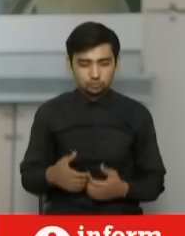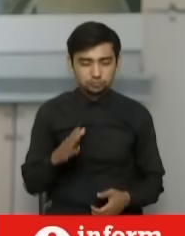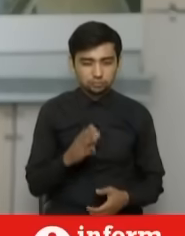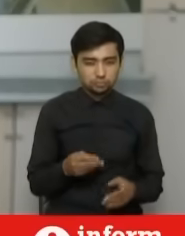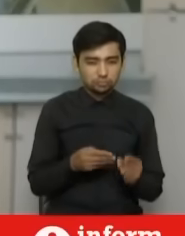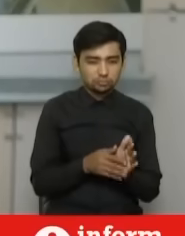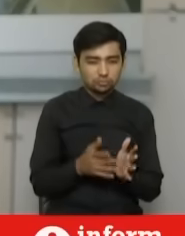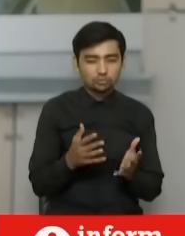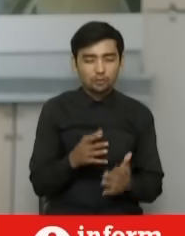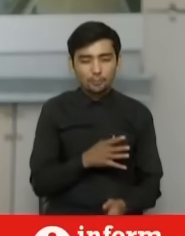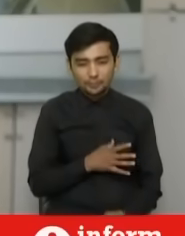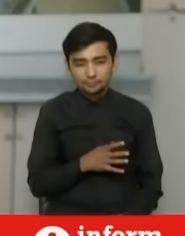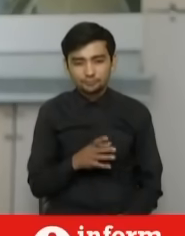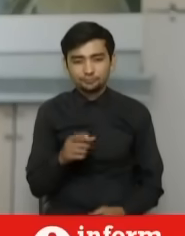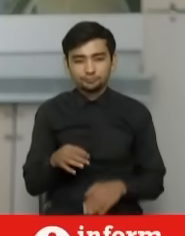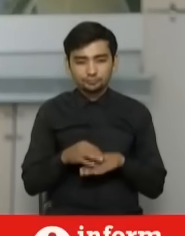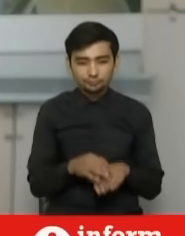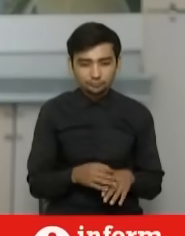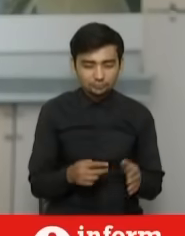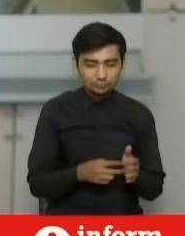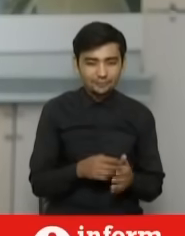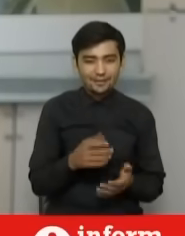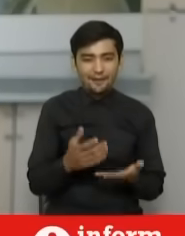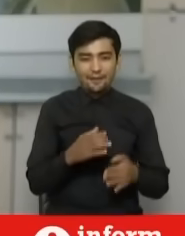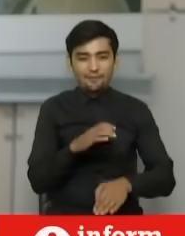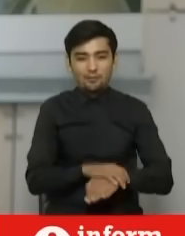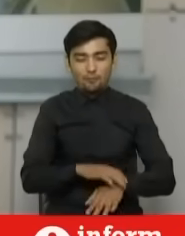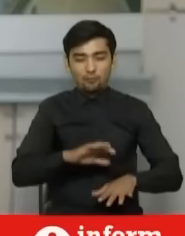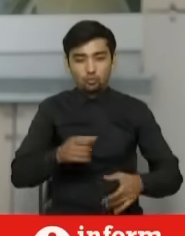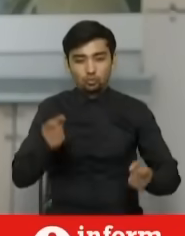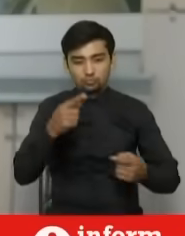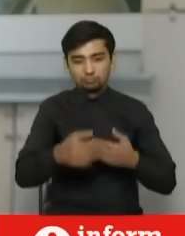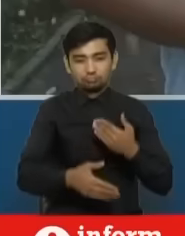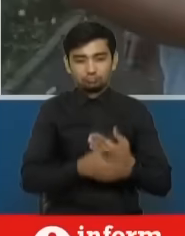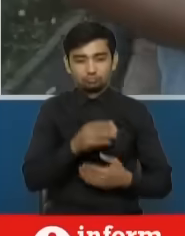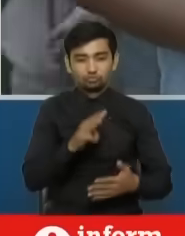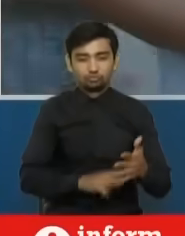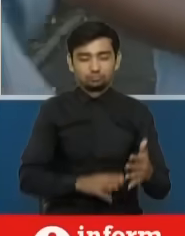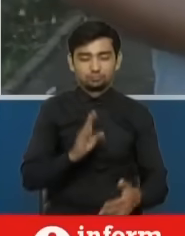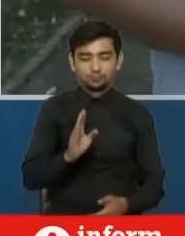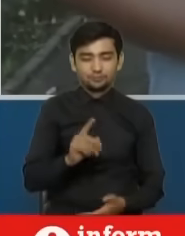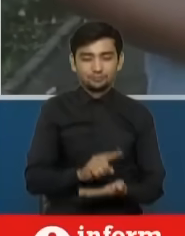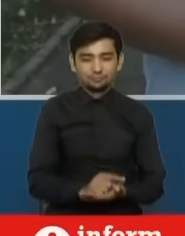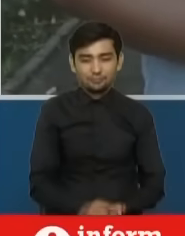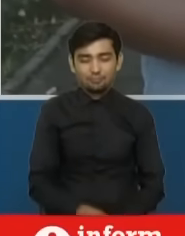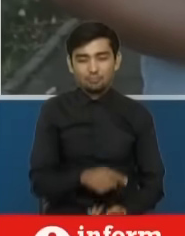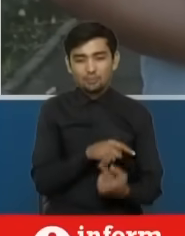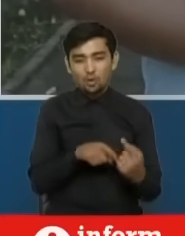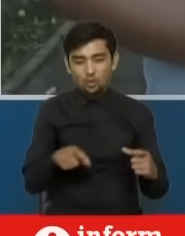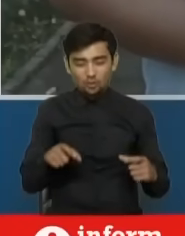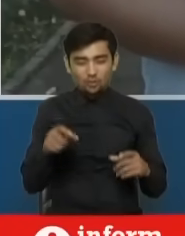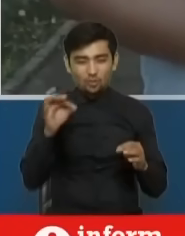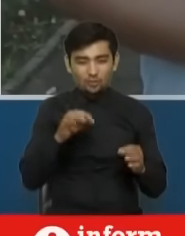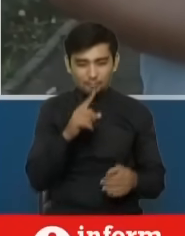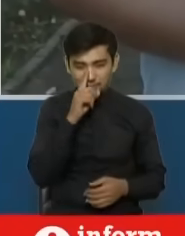шығындарын есептейміз. Ал көмір бағасы негізсіз өсірген дәлелденсе, әкімшілік жауапкершілікке тартылады. Мамандар кәсіпкерлердің қызметін тексеру бір